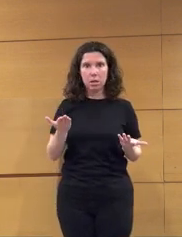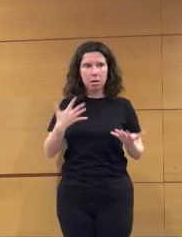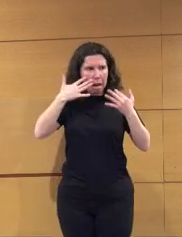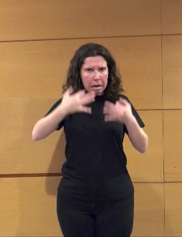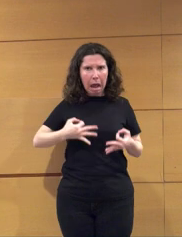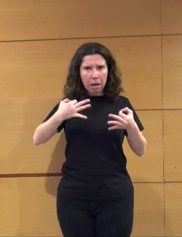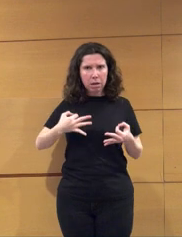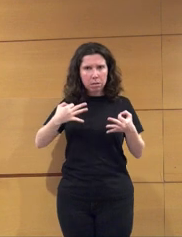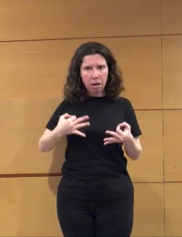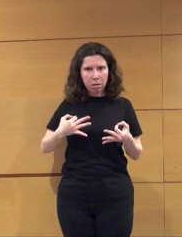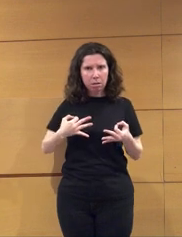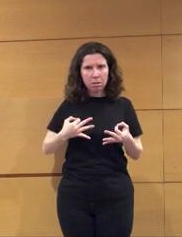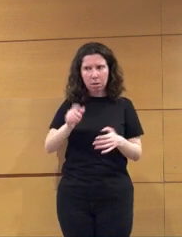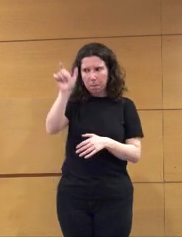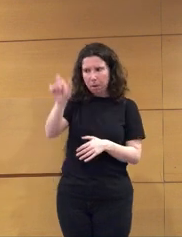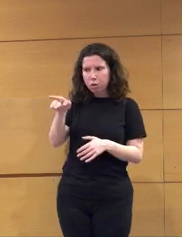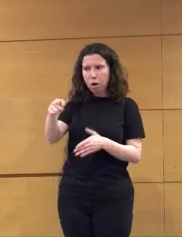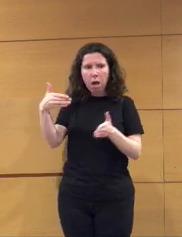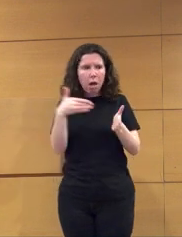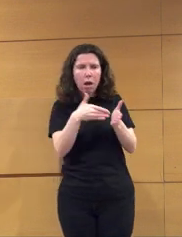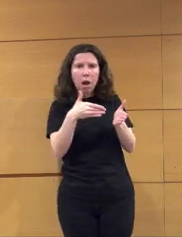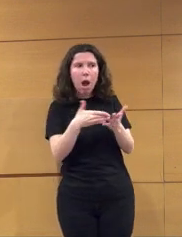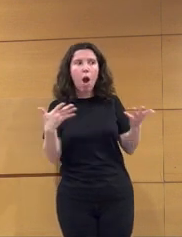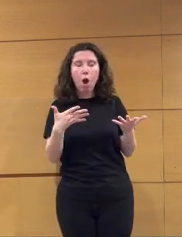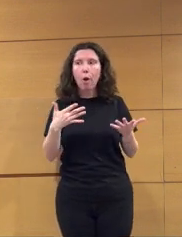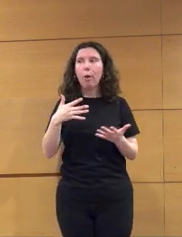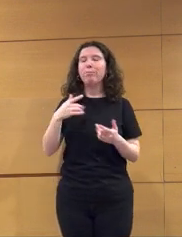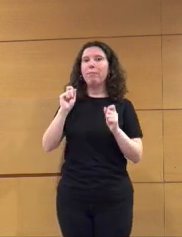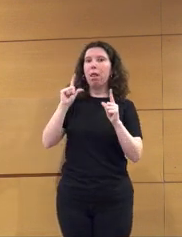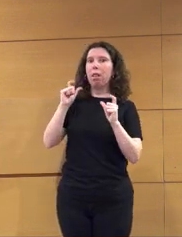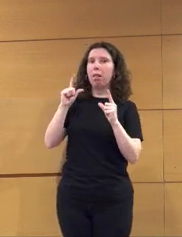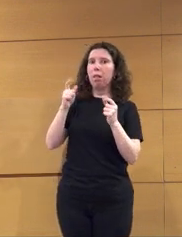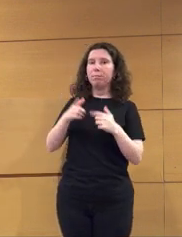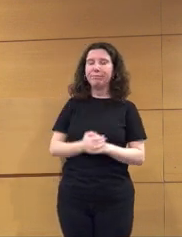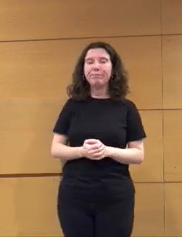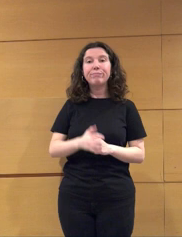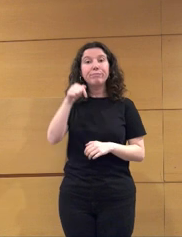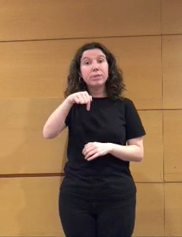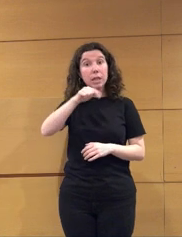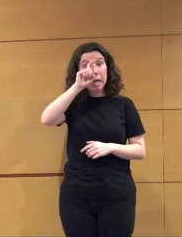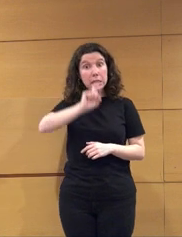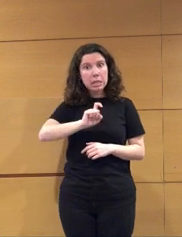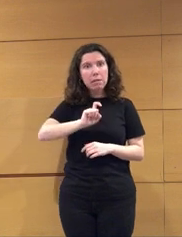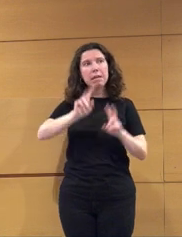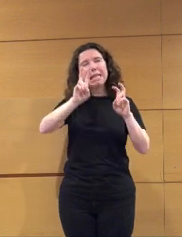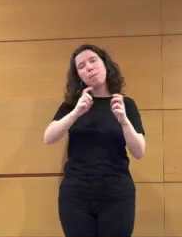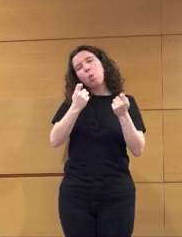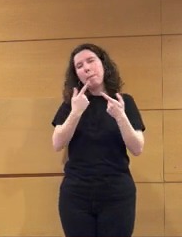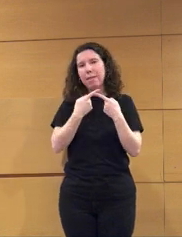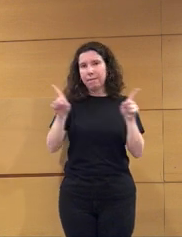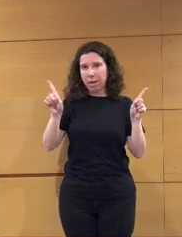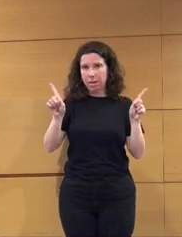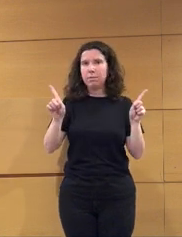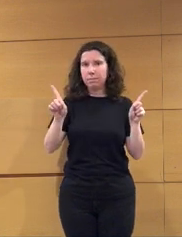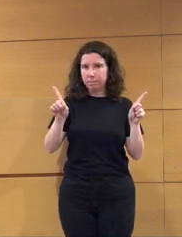nostra de les dificultats que comportava, no? Aquest any ja veureu que ho hem orientat una mica diferent, cap